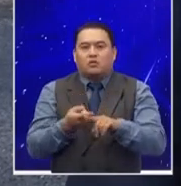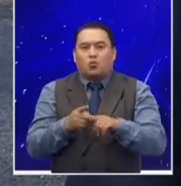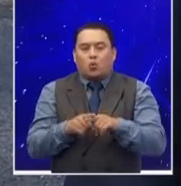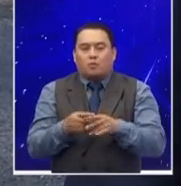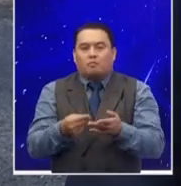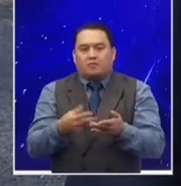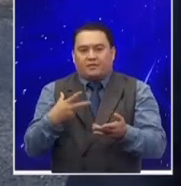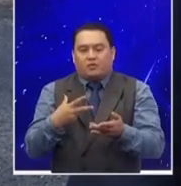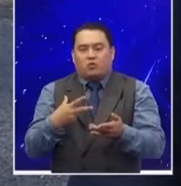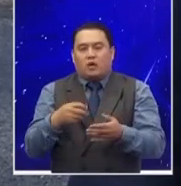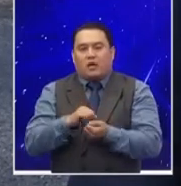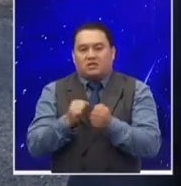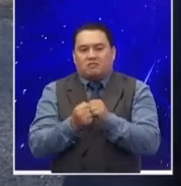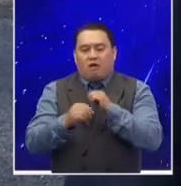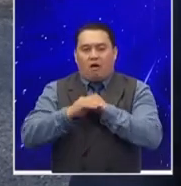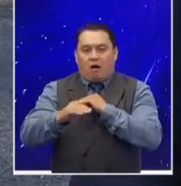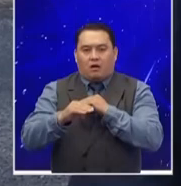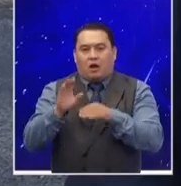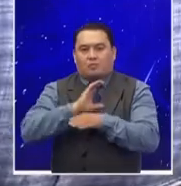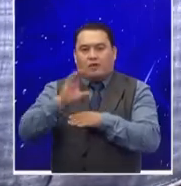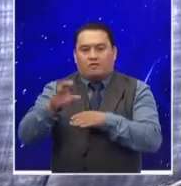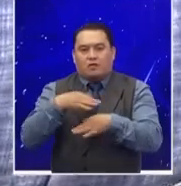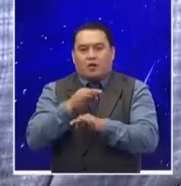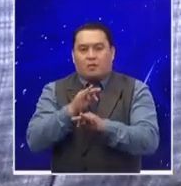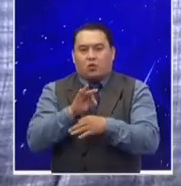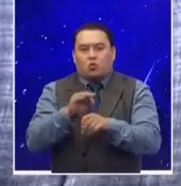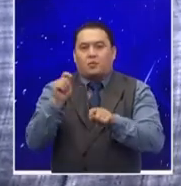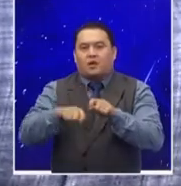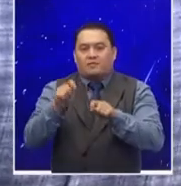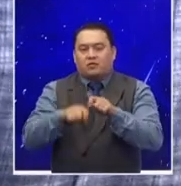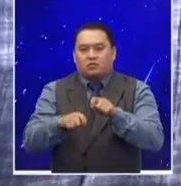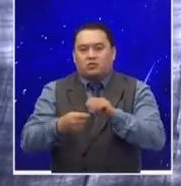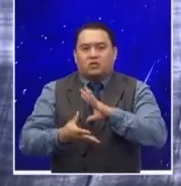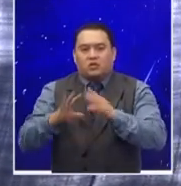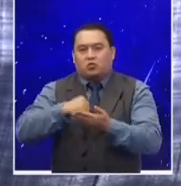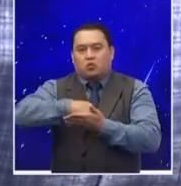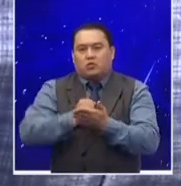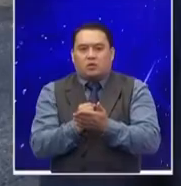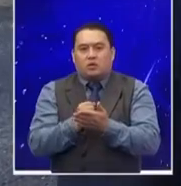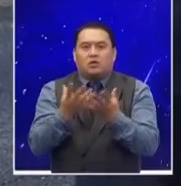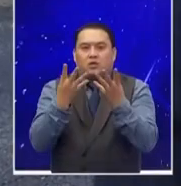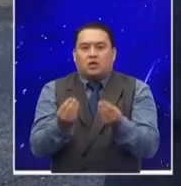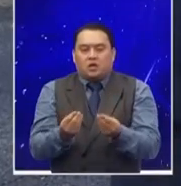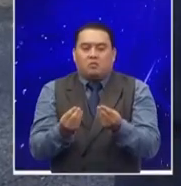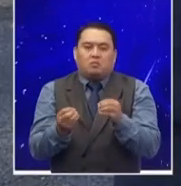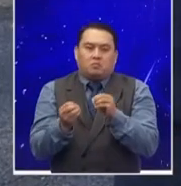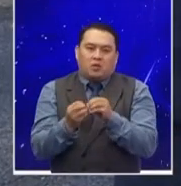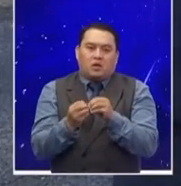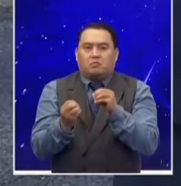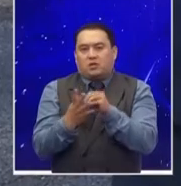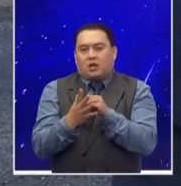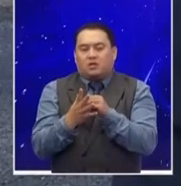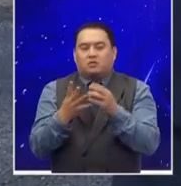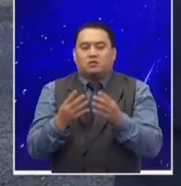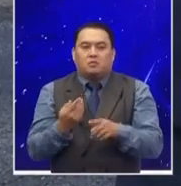пробы асфальта, потом делает лабораторные испытывания их и делает лабораторные заключения. Ну, это дней 15, наверное, может, 10, в зависимости, как у